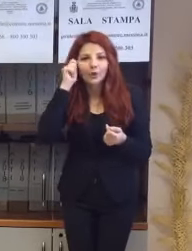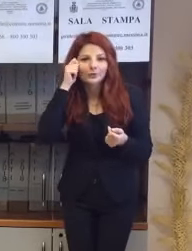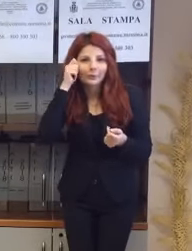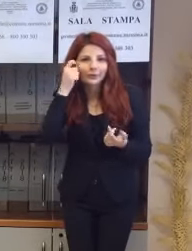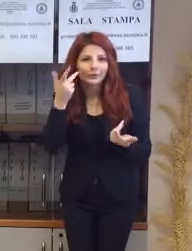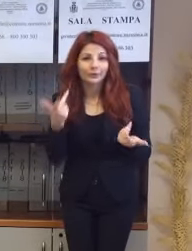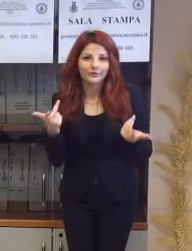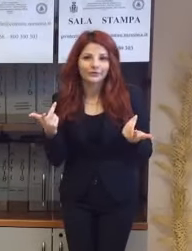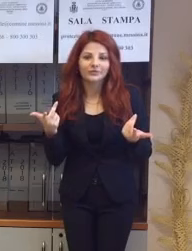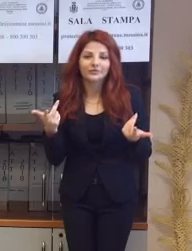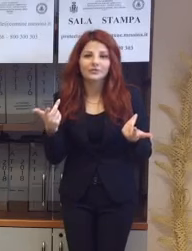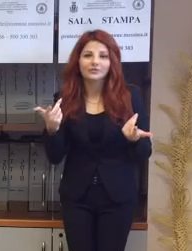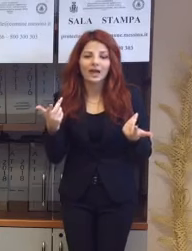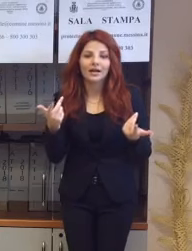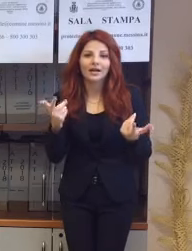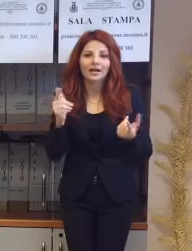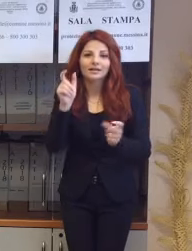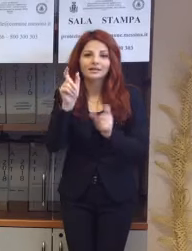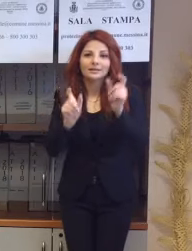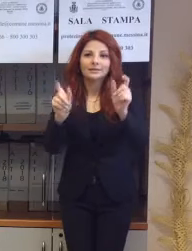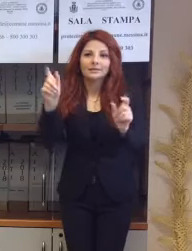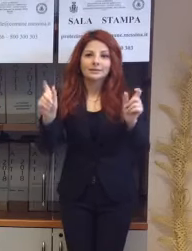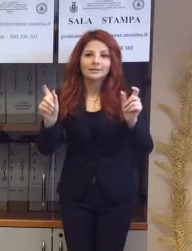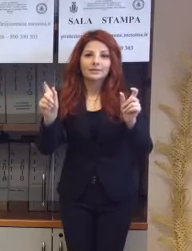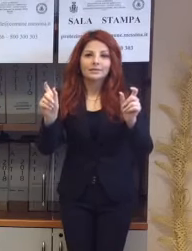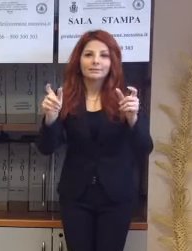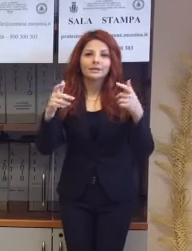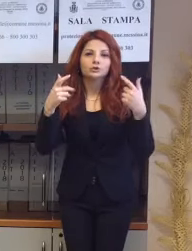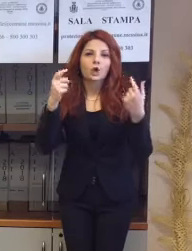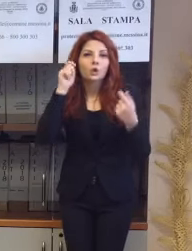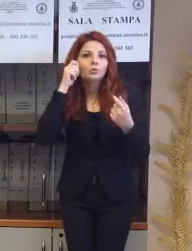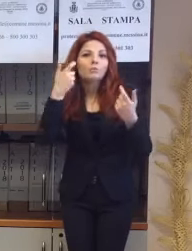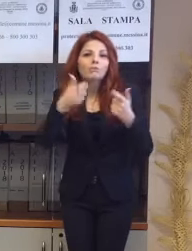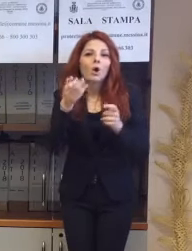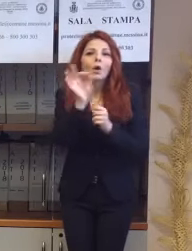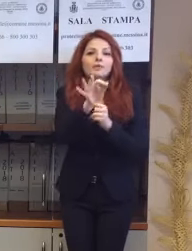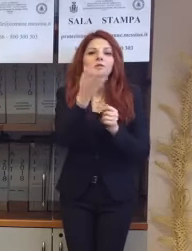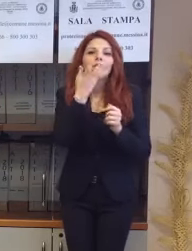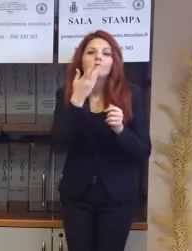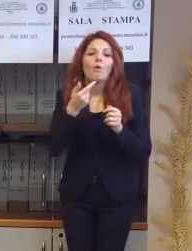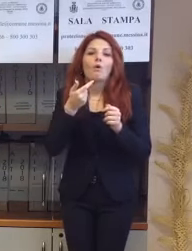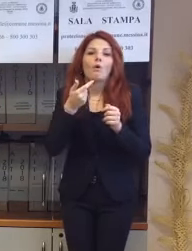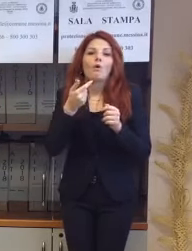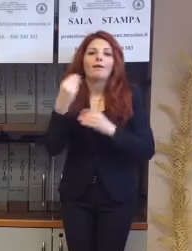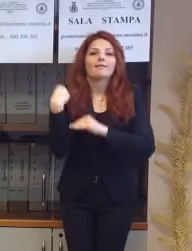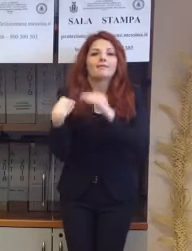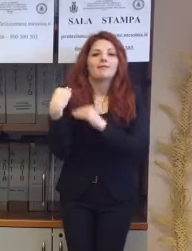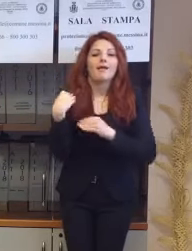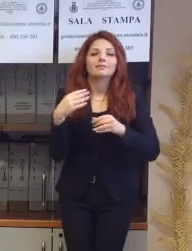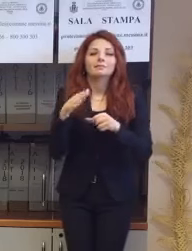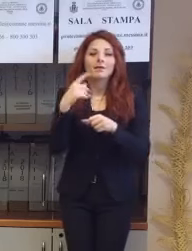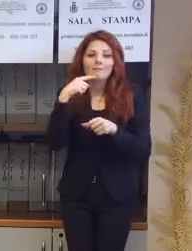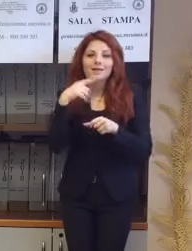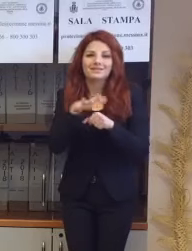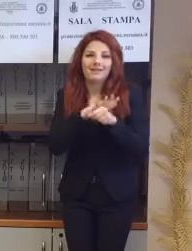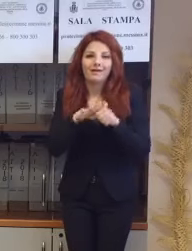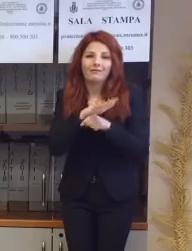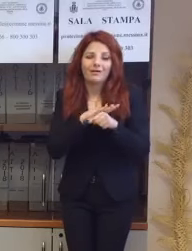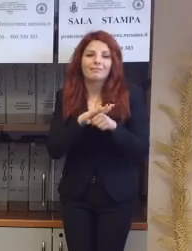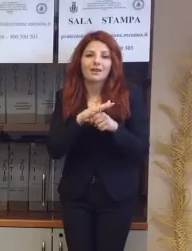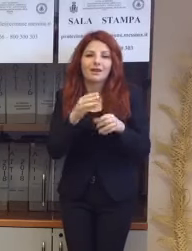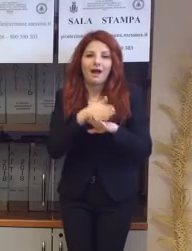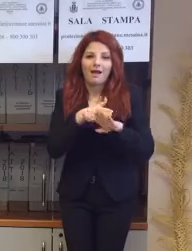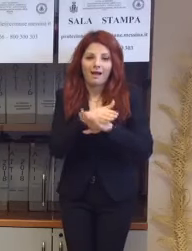di richieste della Messina Family Card e daremo contezza di quante sono, di quello che